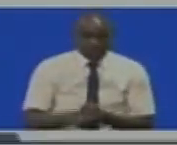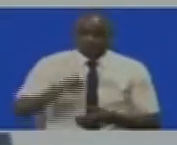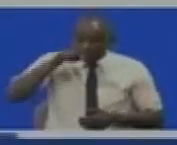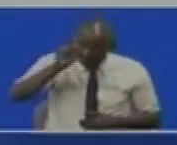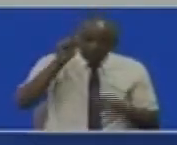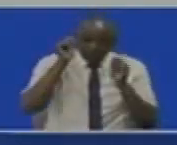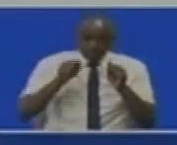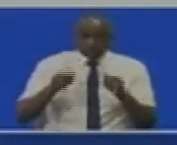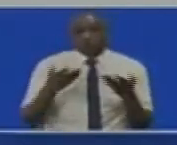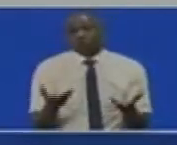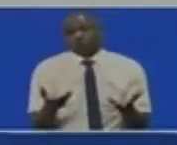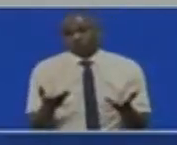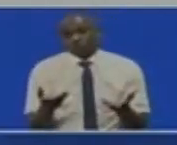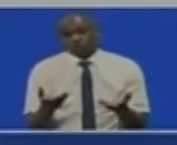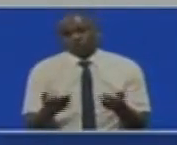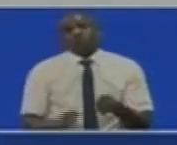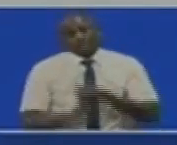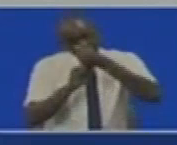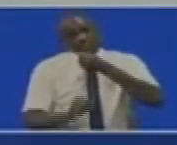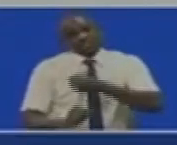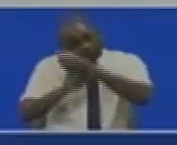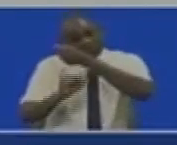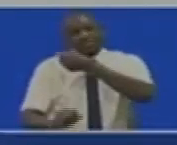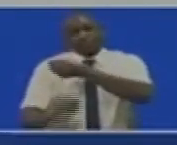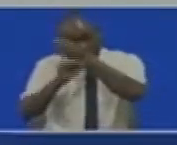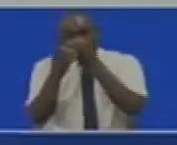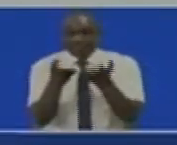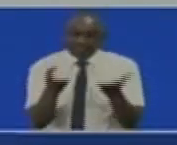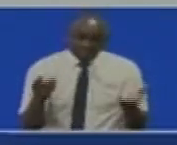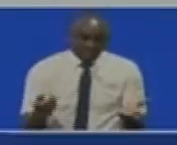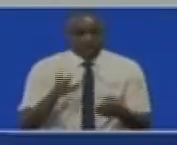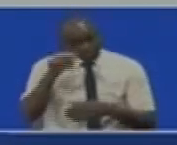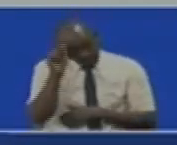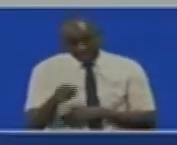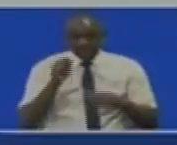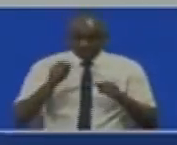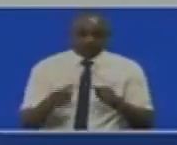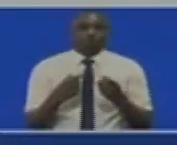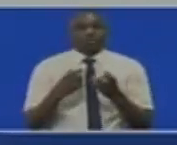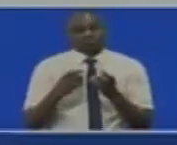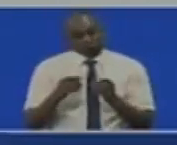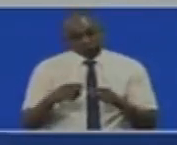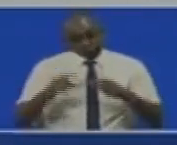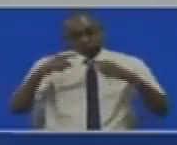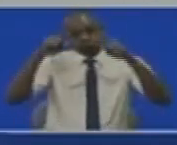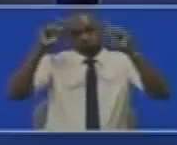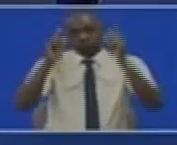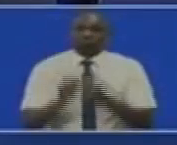to be able to give in that hand that you have been supporting us to, so that we can be able to move together as a country.